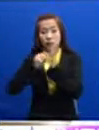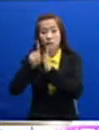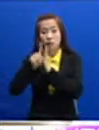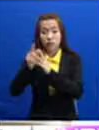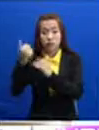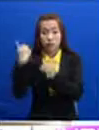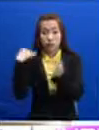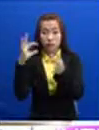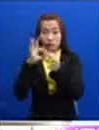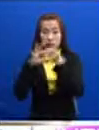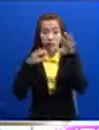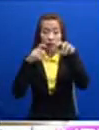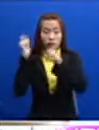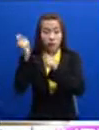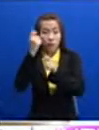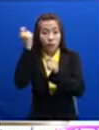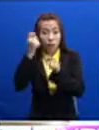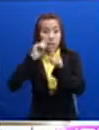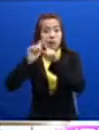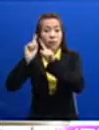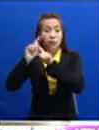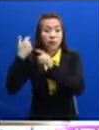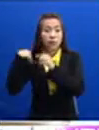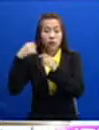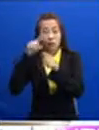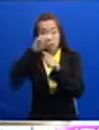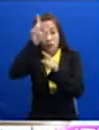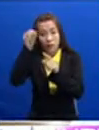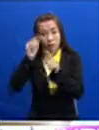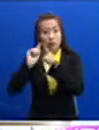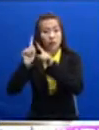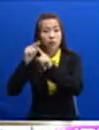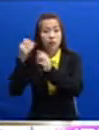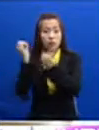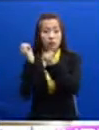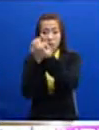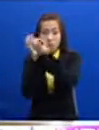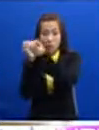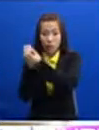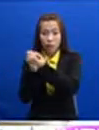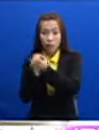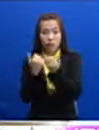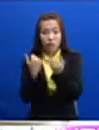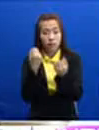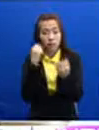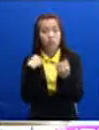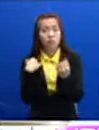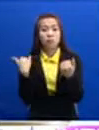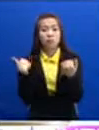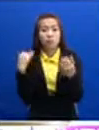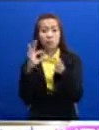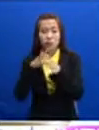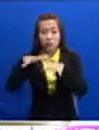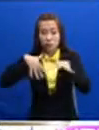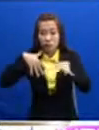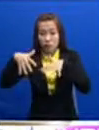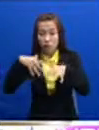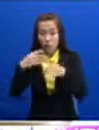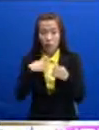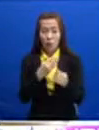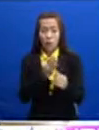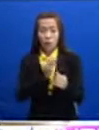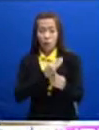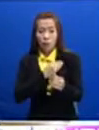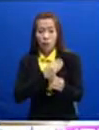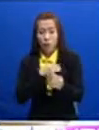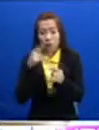ยันปรากฏการณ์ดาวหางและดวงดาวต่างๆไม่มีอิทธิพลต่อสภาพอากาศแต่อย่างใดและประชาชนไม่ควรตื่นตระหนก